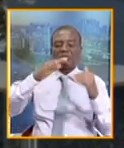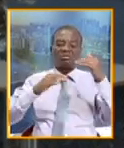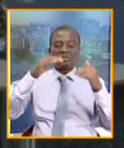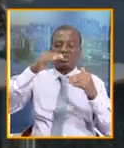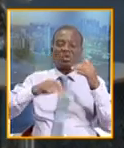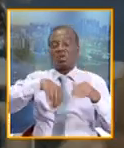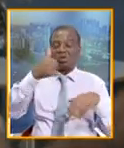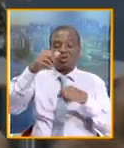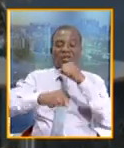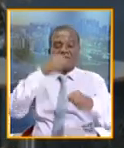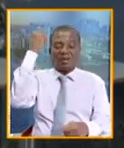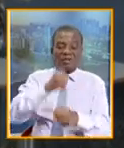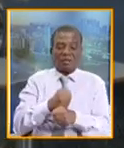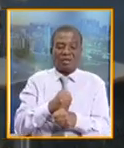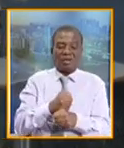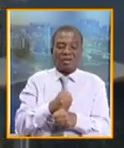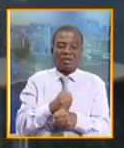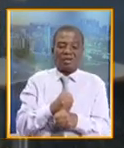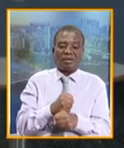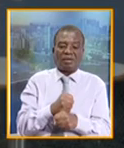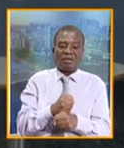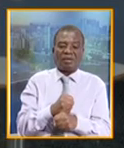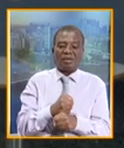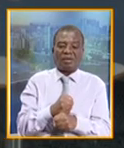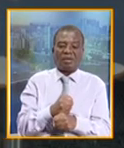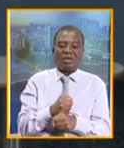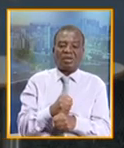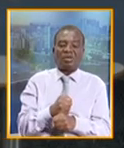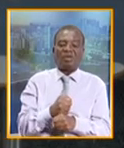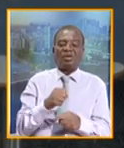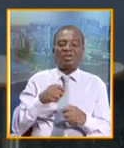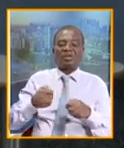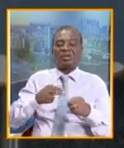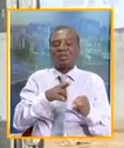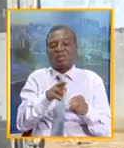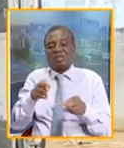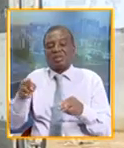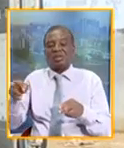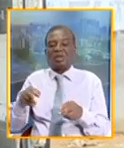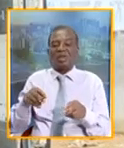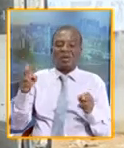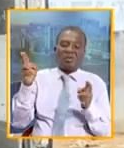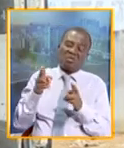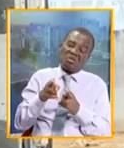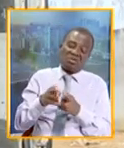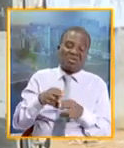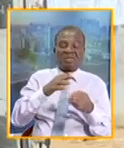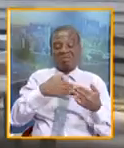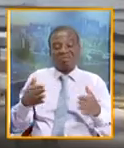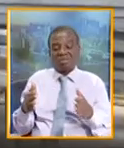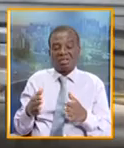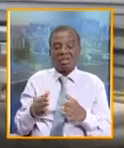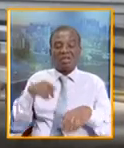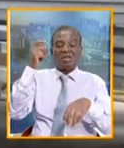autres périodes électorales, les années précédentes, le rythme est moins effréné parce que justement Covid et aussi parce qu'il y a quelques turbulences.